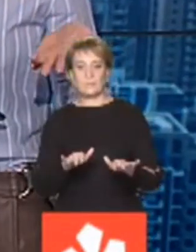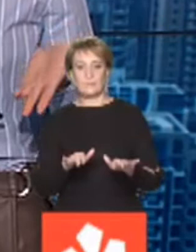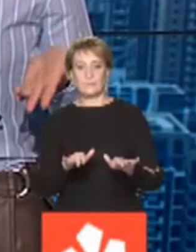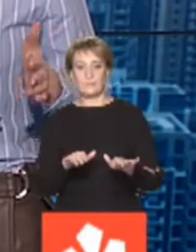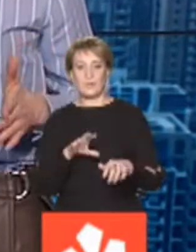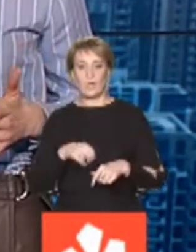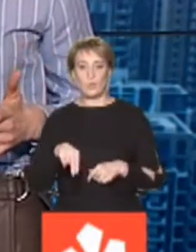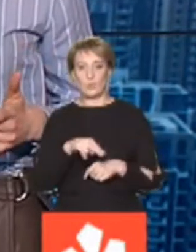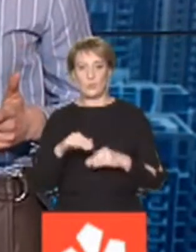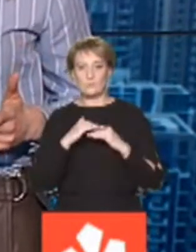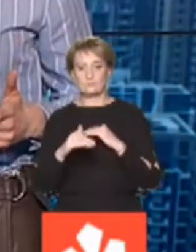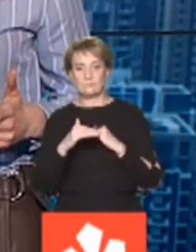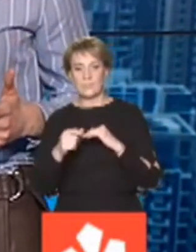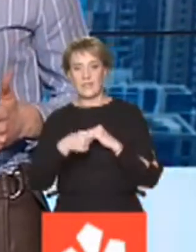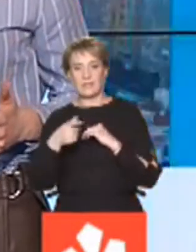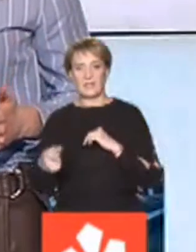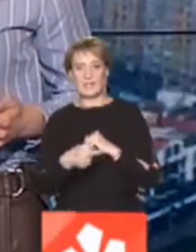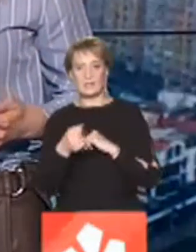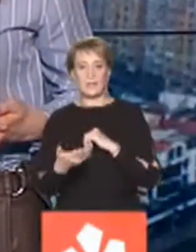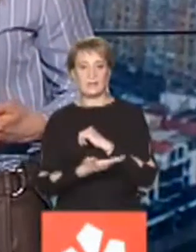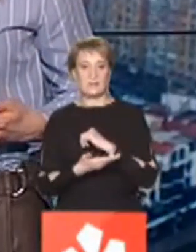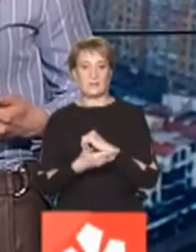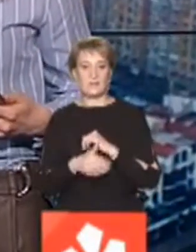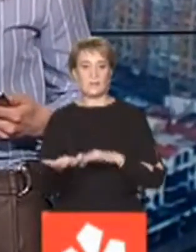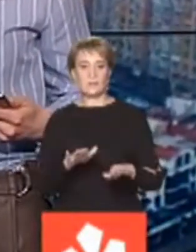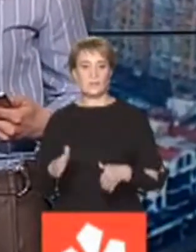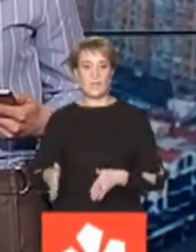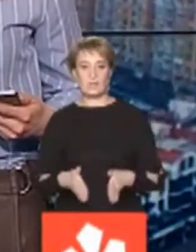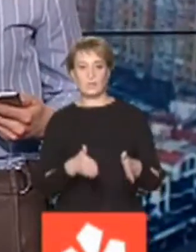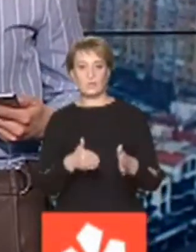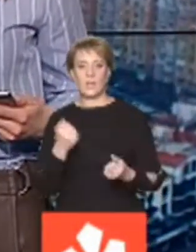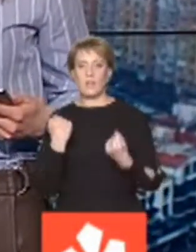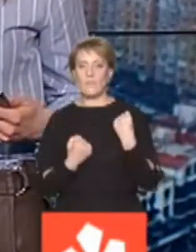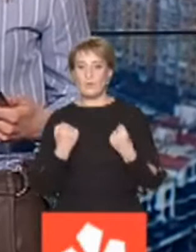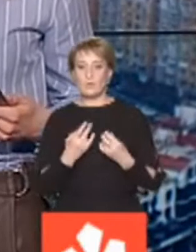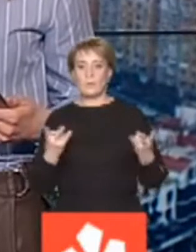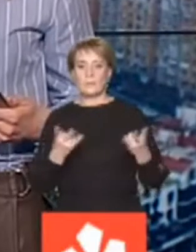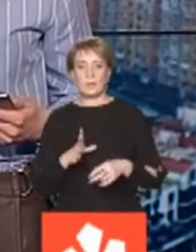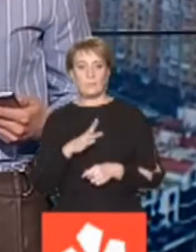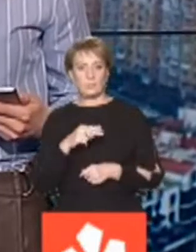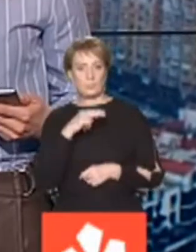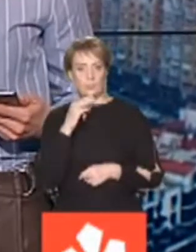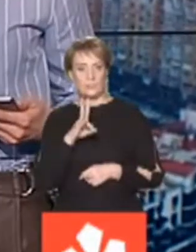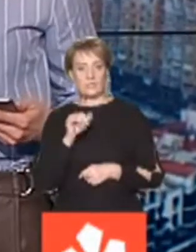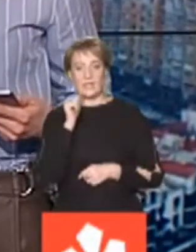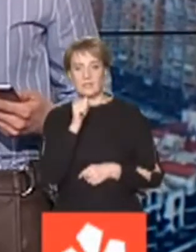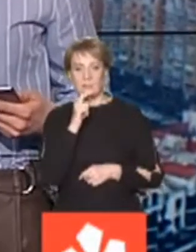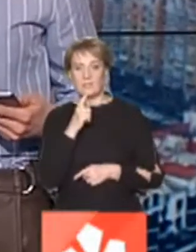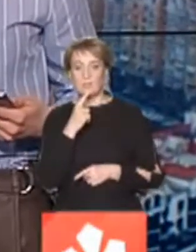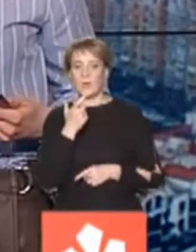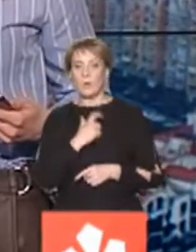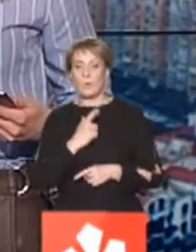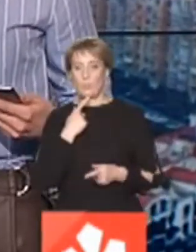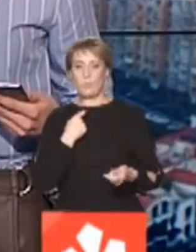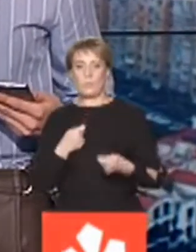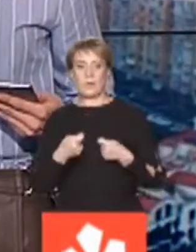льоду на дротах та гілках дерев. І також ожеледиться на дорогах, тож водіям треба бути дуже уважними завтра і обережними.